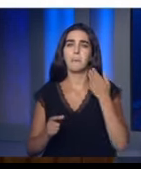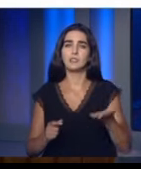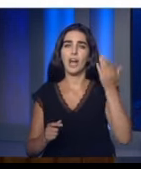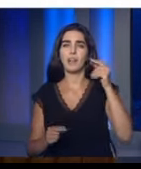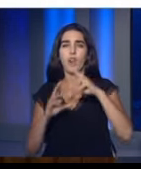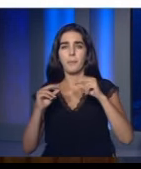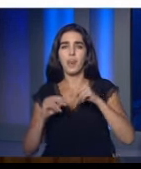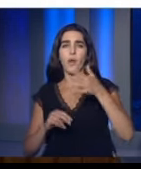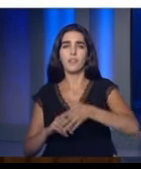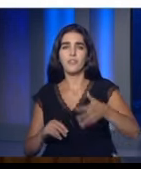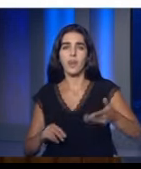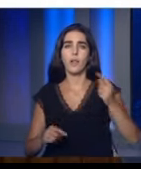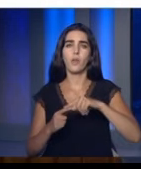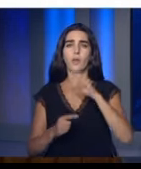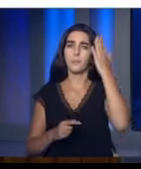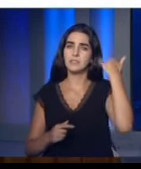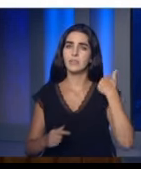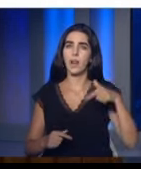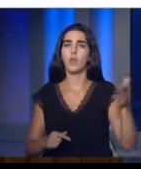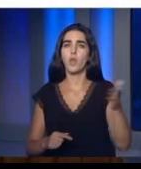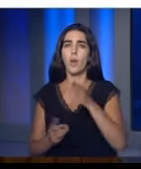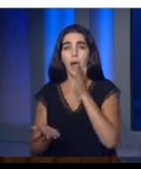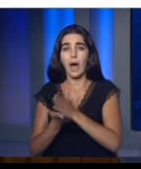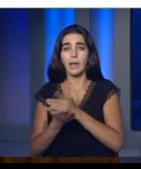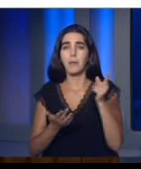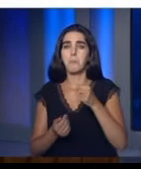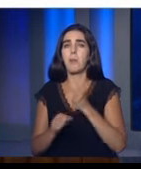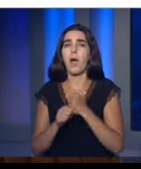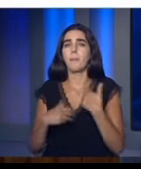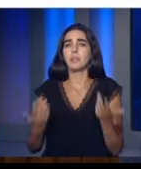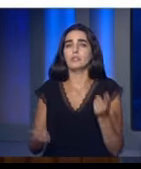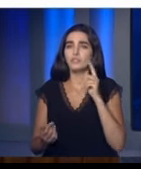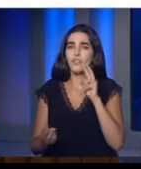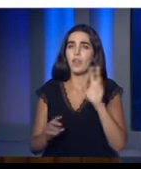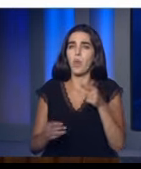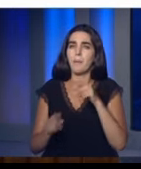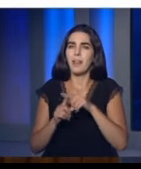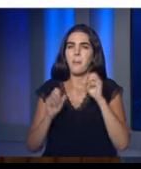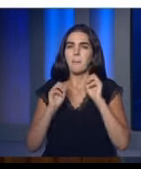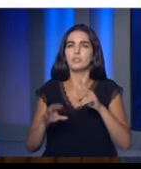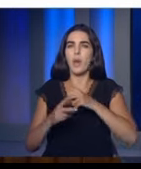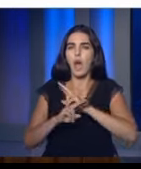ورأفة بالأبرياء، الأطفال، النساء اللي حقيقة اللي عم يتعرضوا يعني